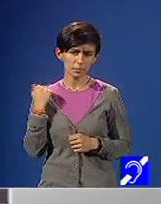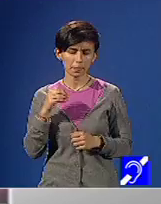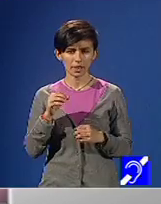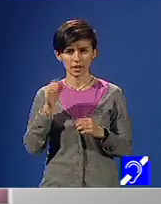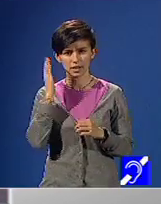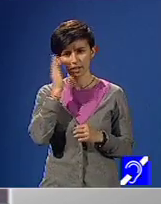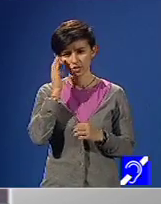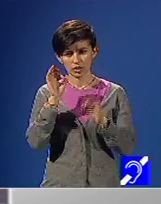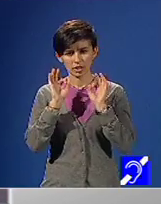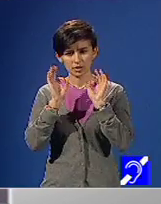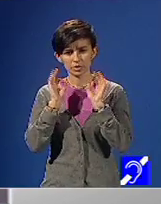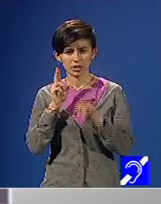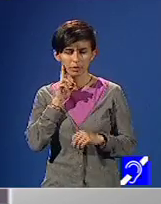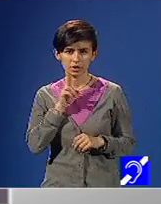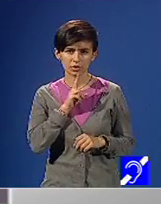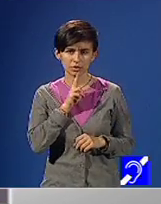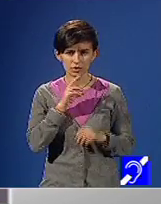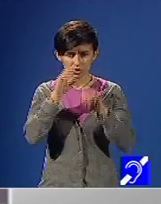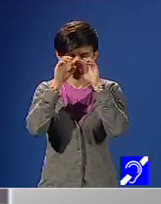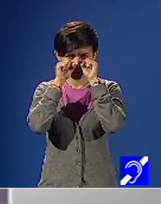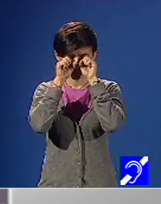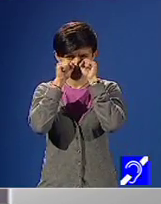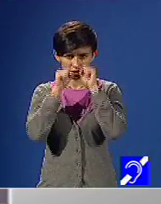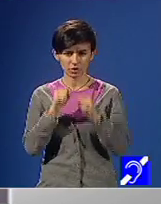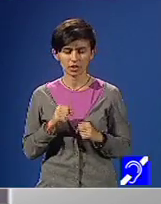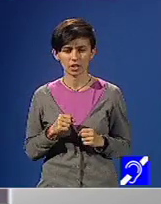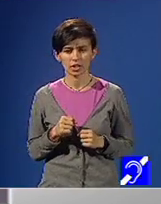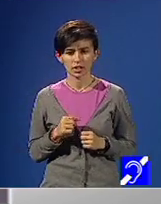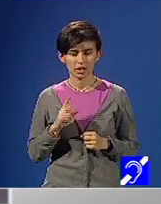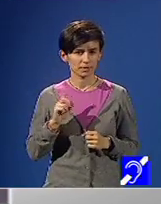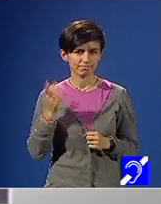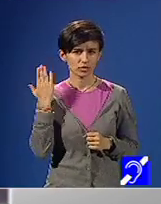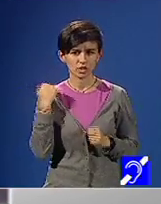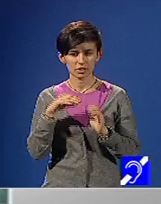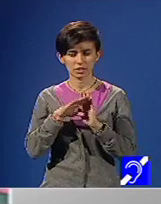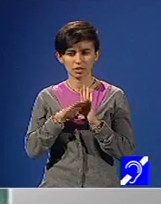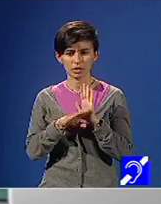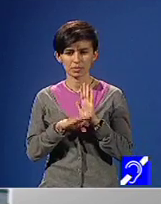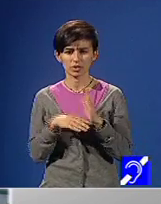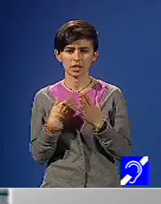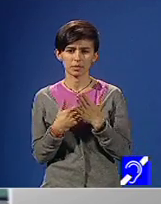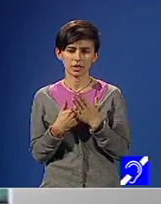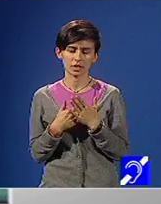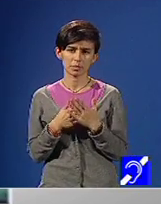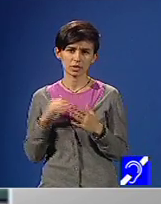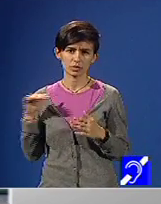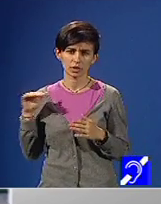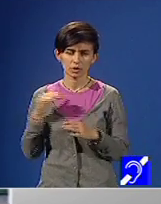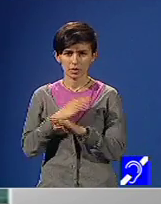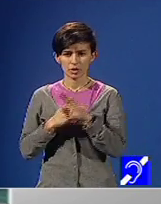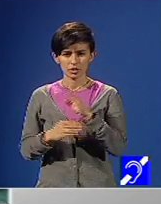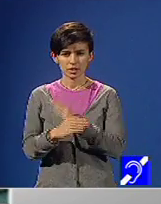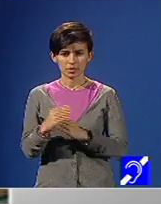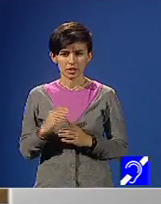pentru nevăzători și acea școală specială care era, nu existau programe destinate copiilor cu dizabilități. Sigur,